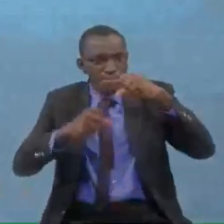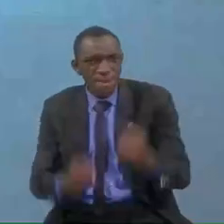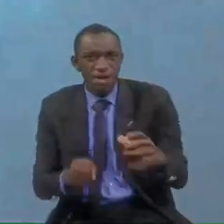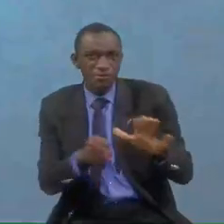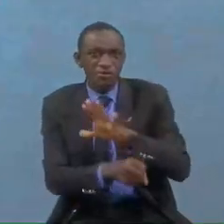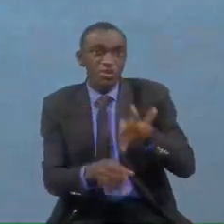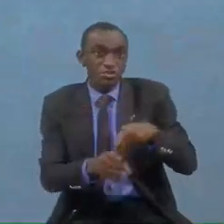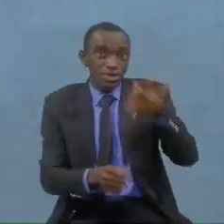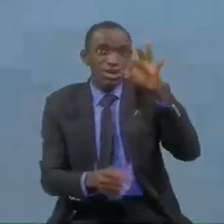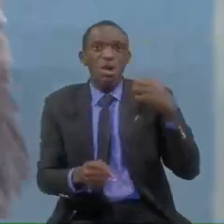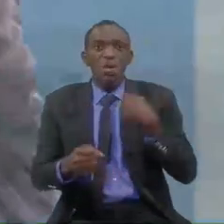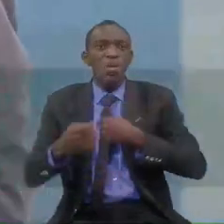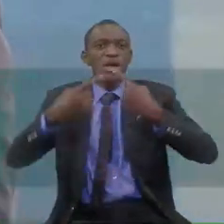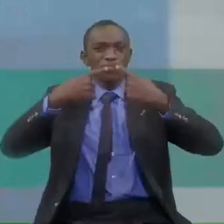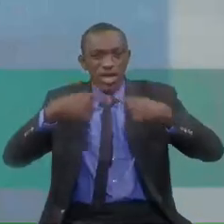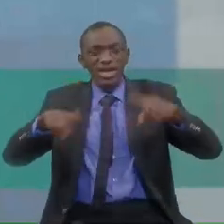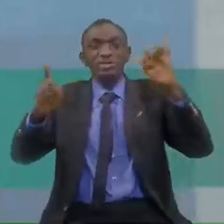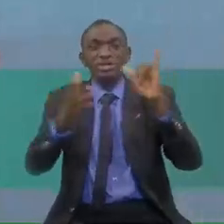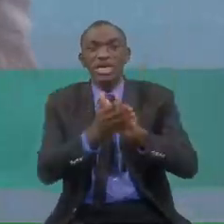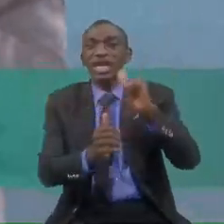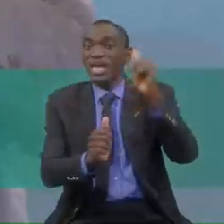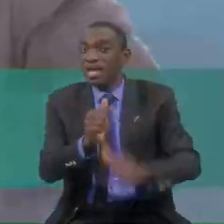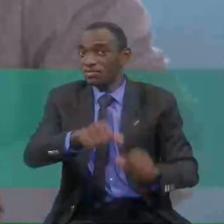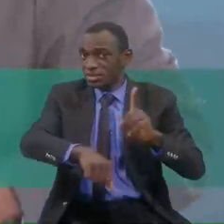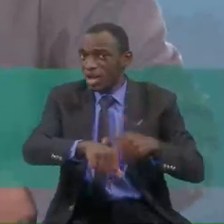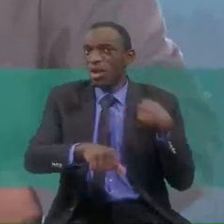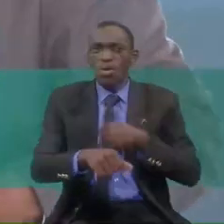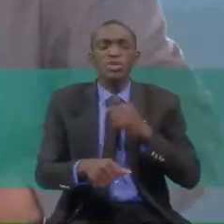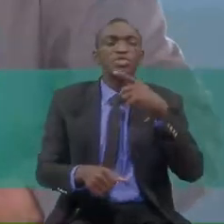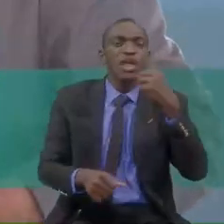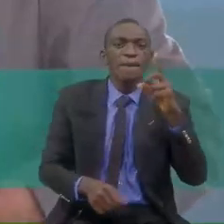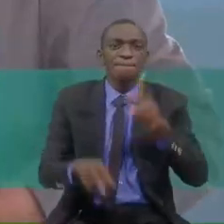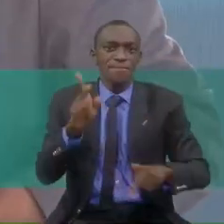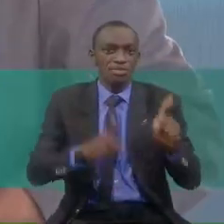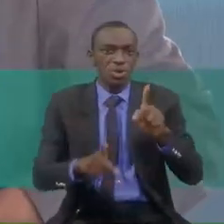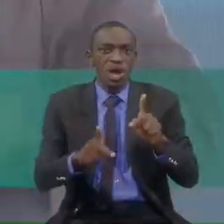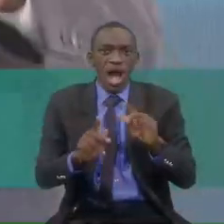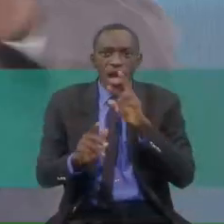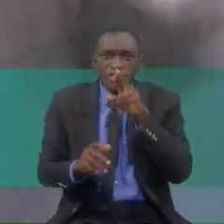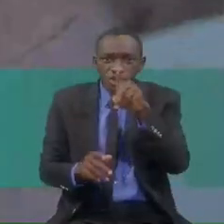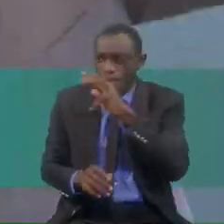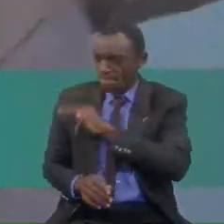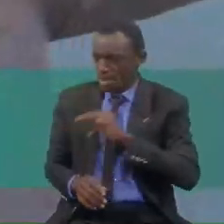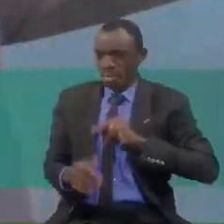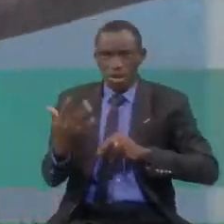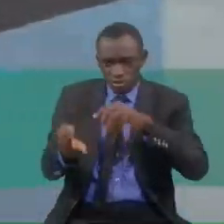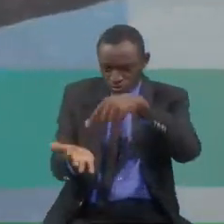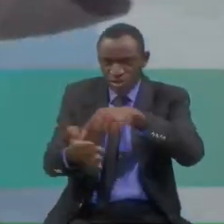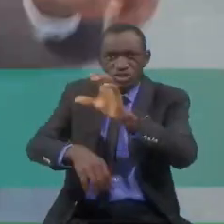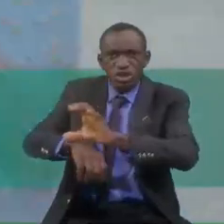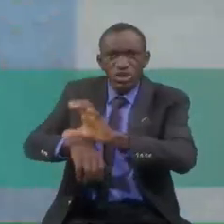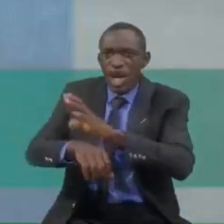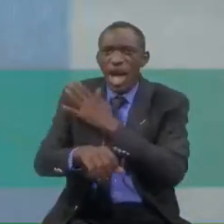nous annonçons cela à tout moment, si nous disons aux gens, es-tu membre de cette église et tu